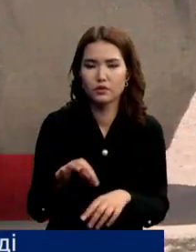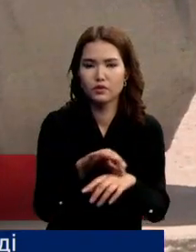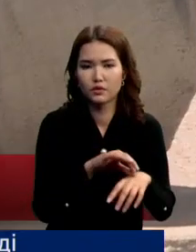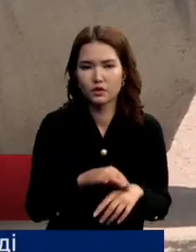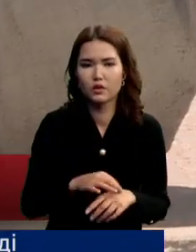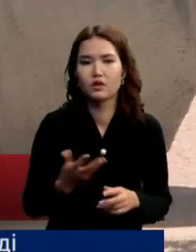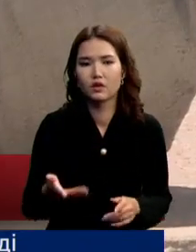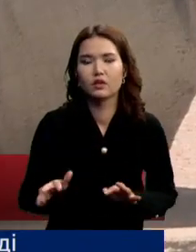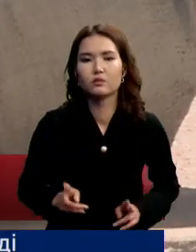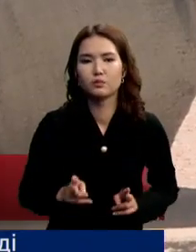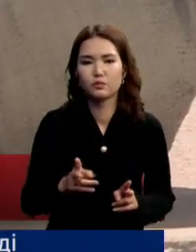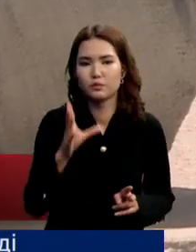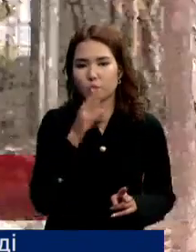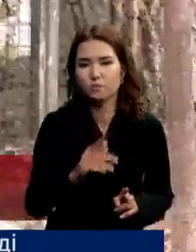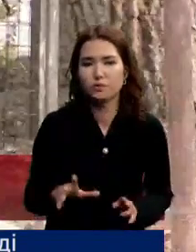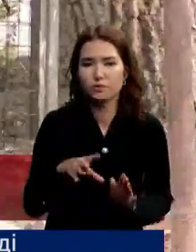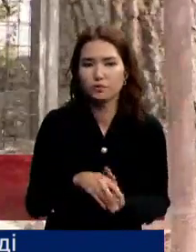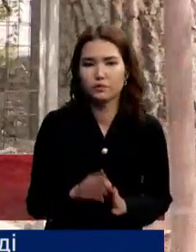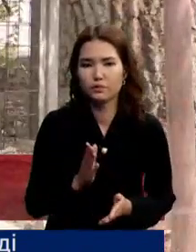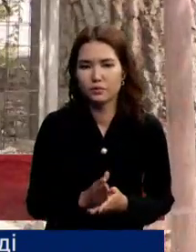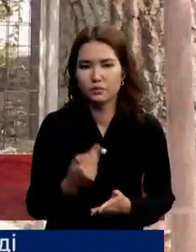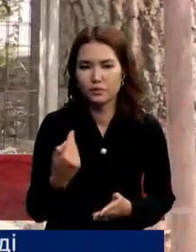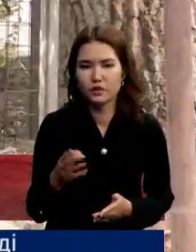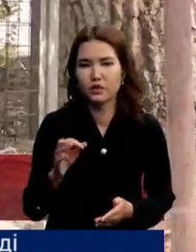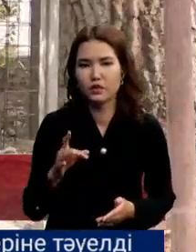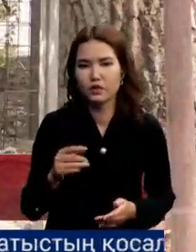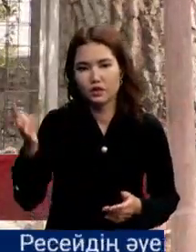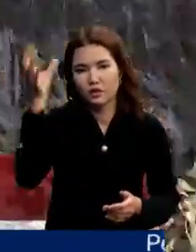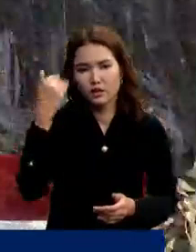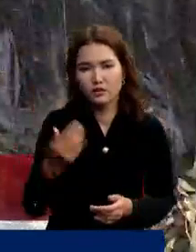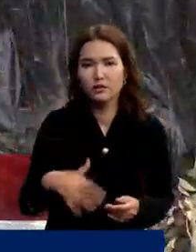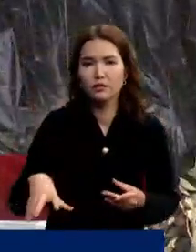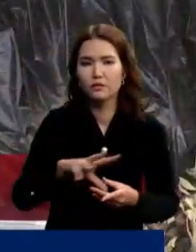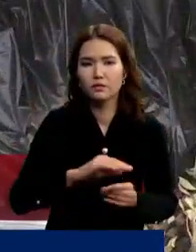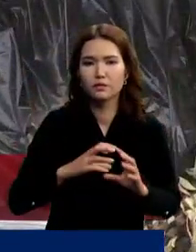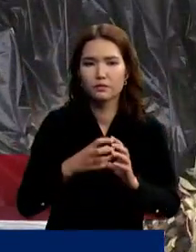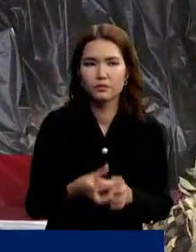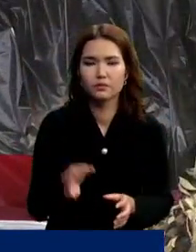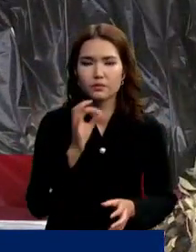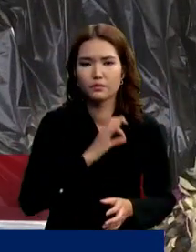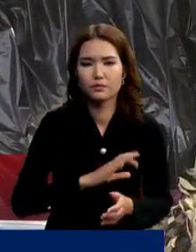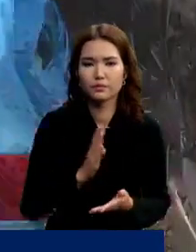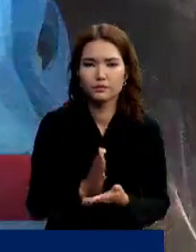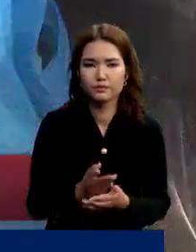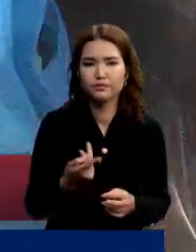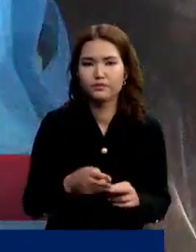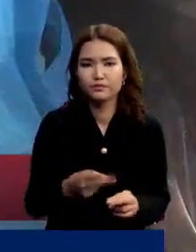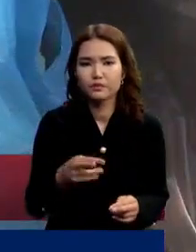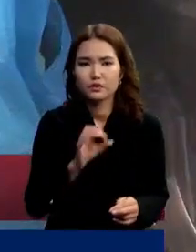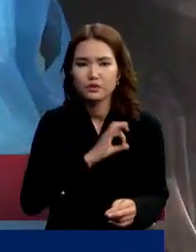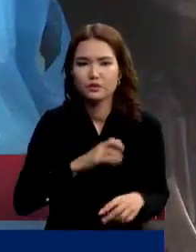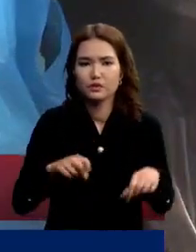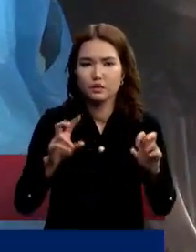везти содержимое на полигон и там его утилизировать – дело неблагодарное и совершенно невыгодное при таком тарифе. Коммунальщики оказались в